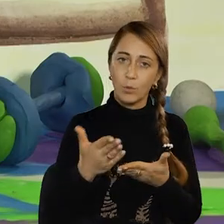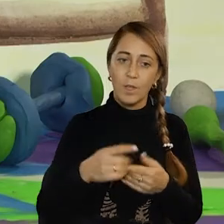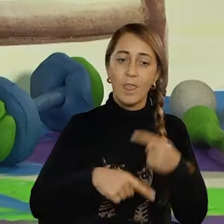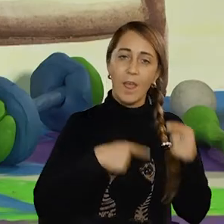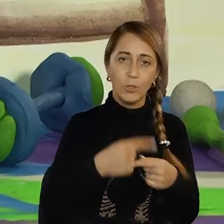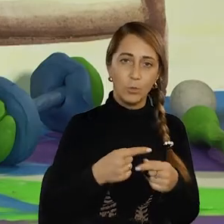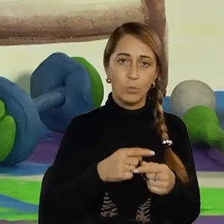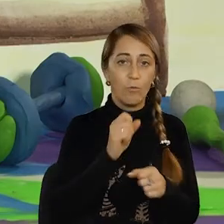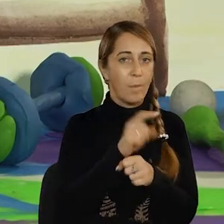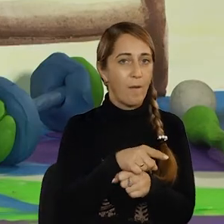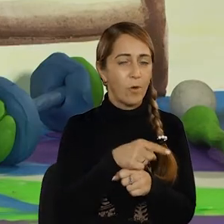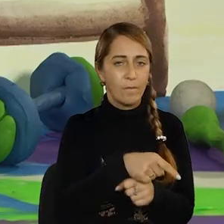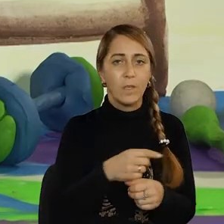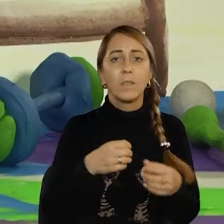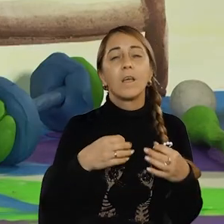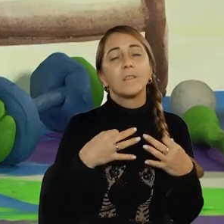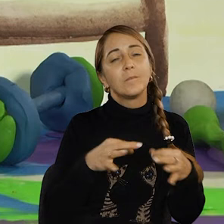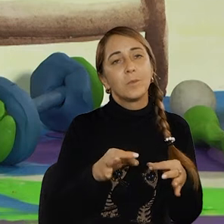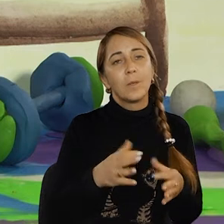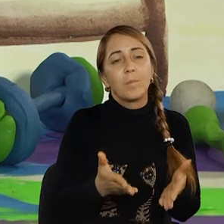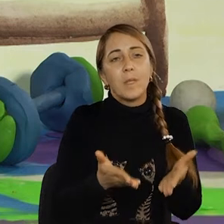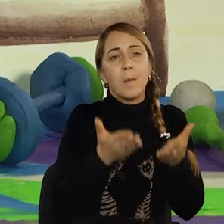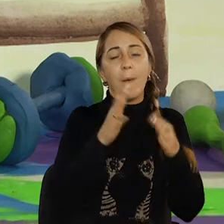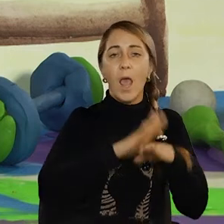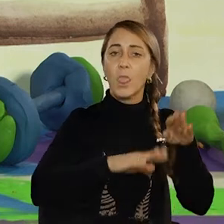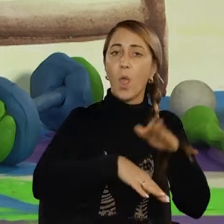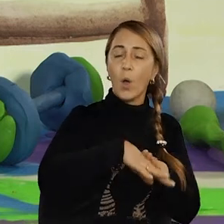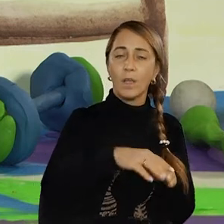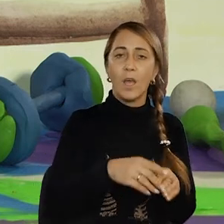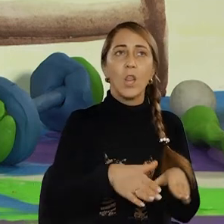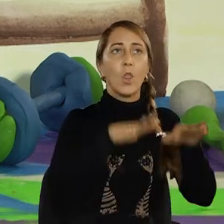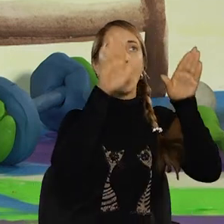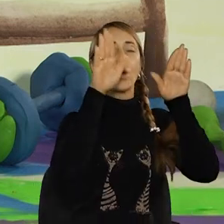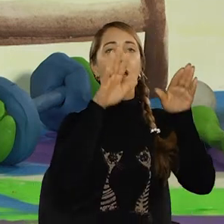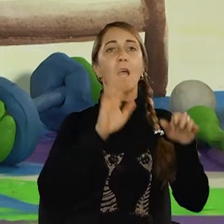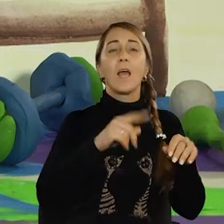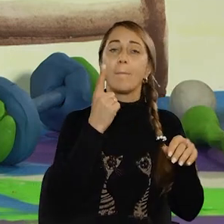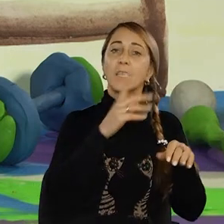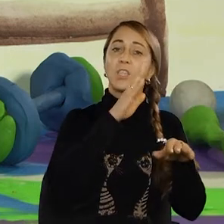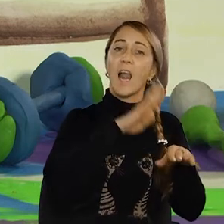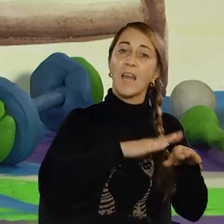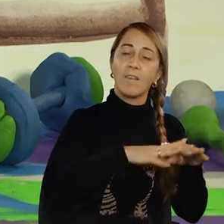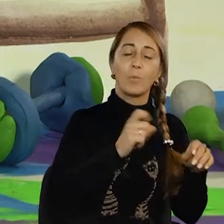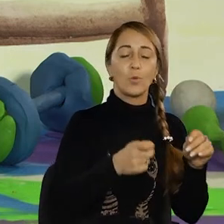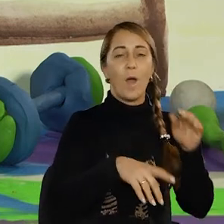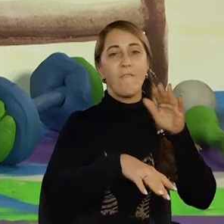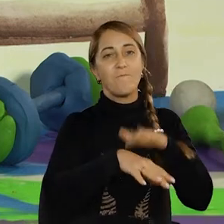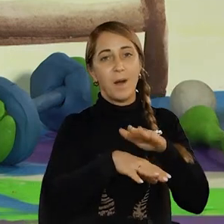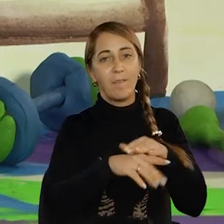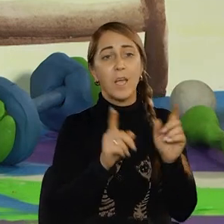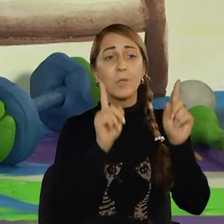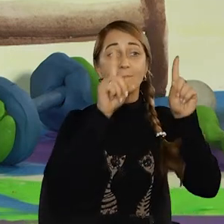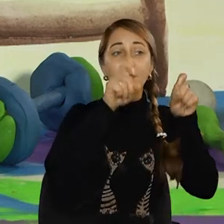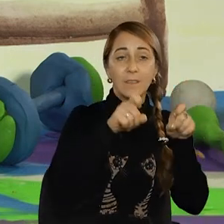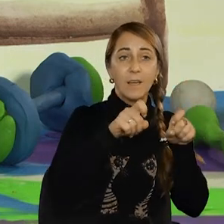наступну вправу. Він повільно підіймає кексові ноги догори, спершу ліву, а потім праву, і починає їх